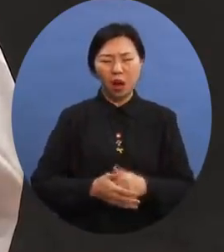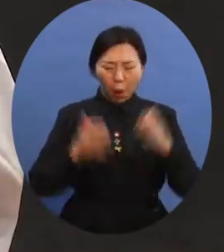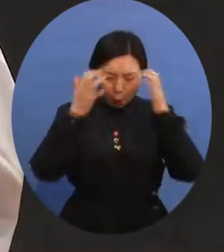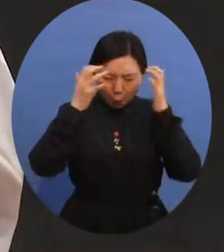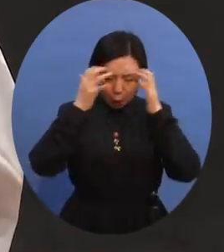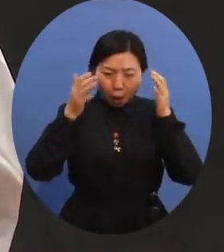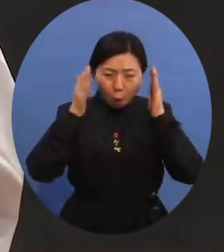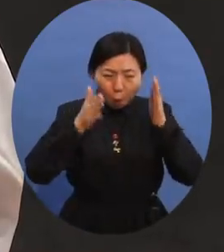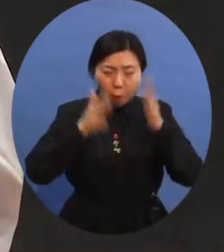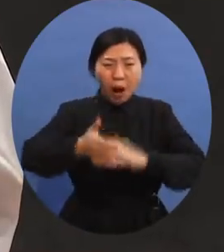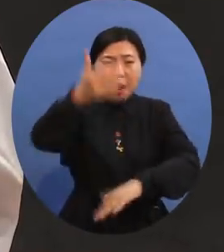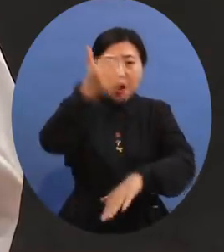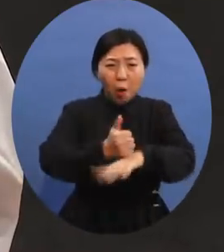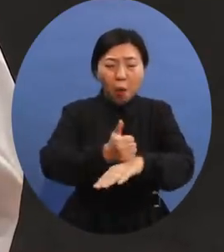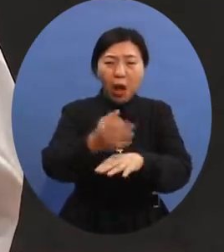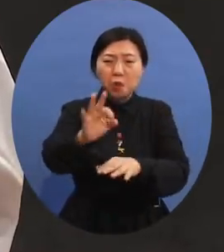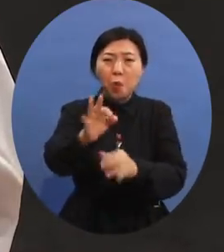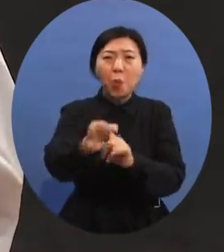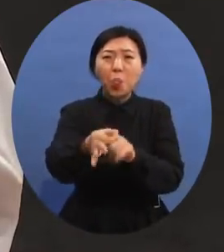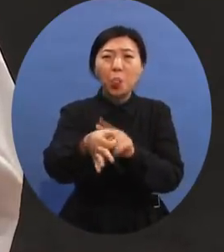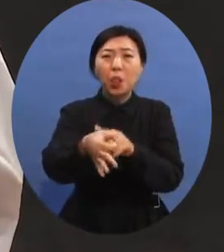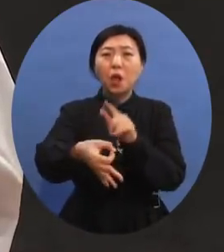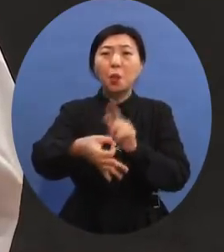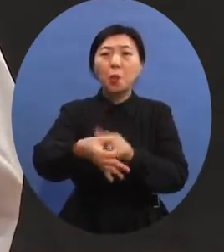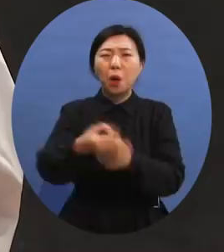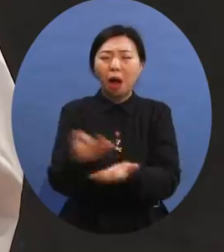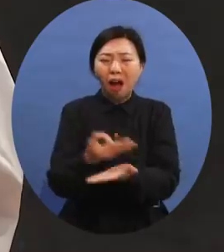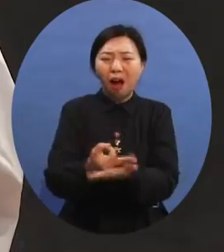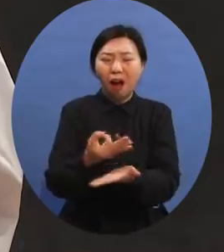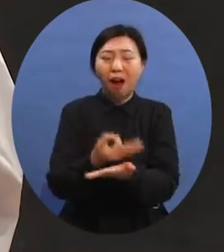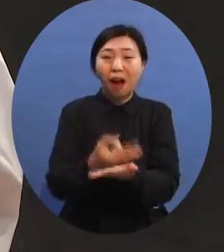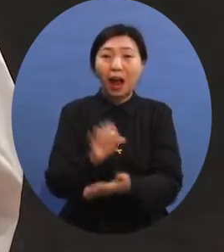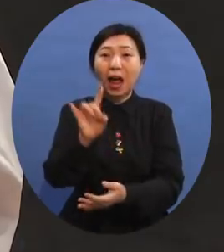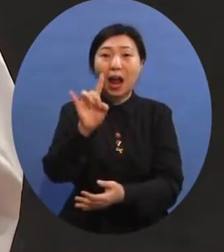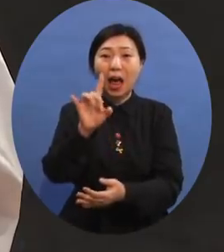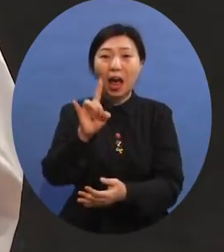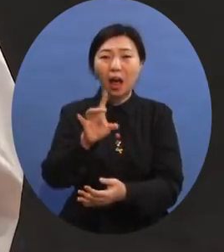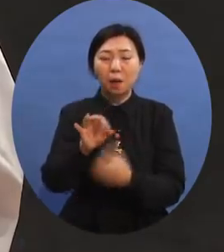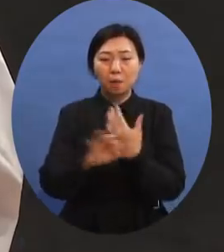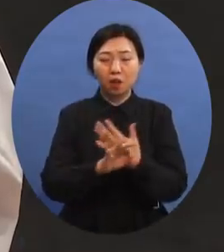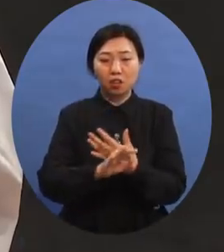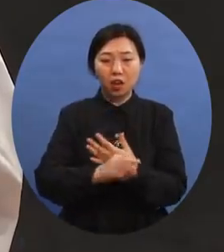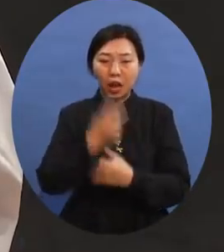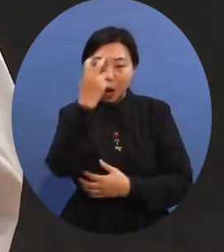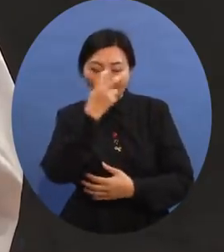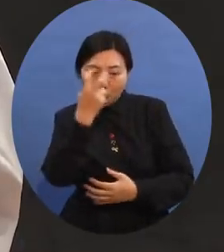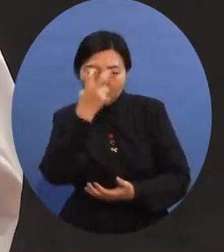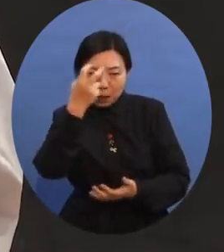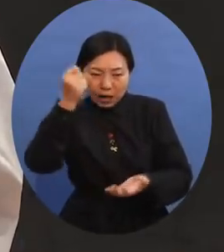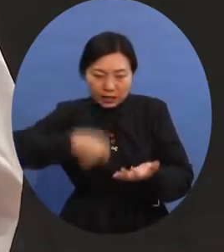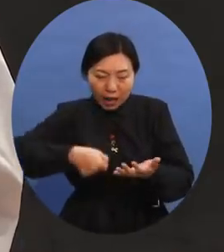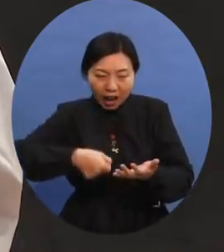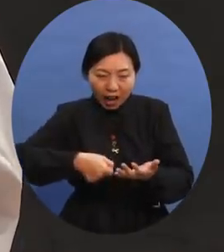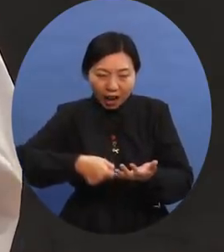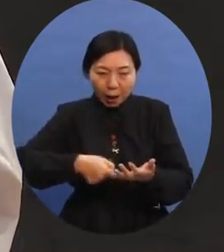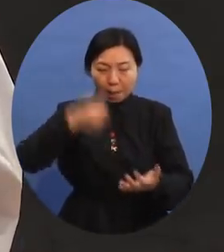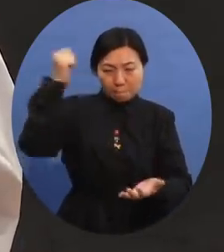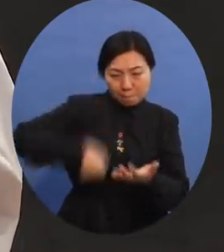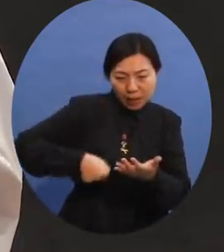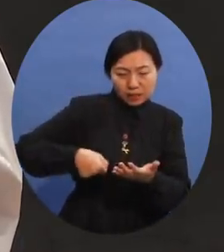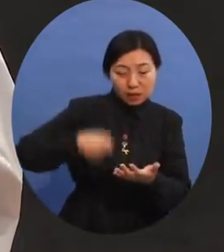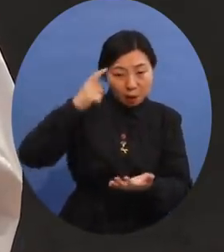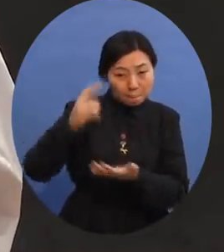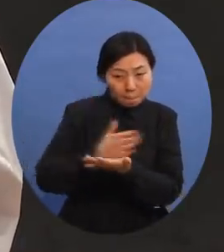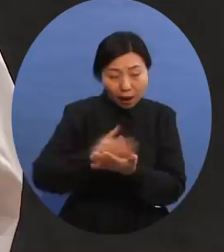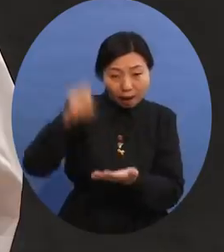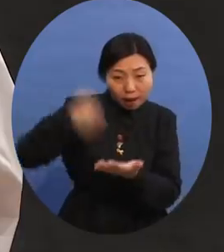고생해가 공부한 결과로 돈을 많이 벌어야 되고 돈을 많이 벌려면 돈 많이 버는 검사가 돼도 돈의 유혹에 넘어가 판사가 돼도